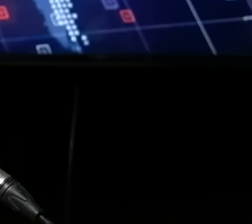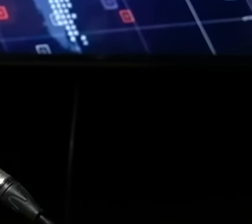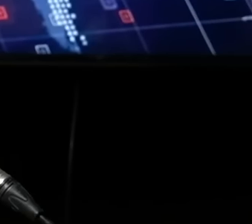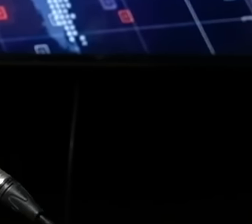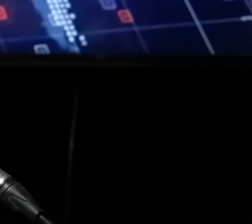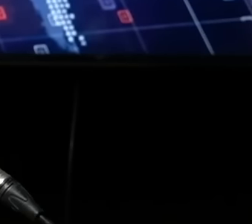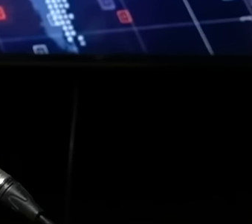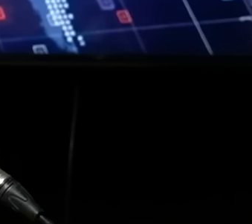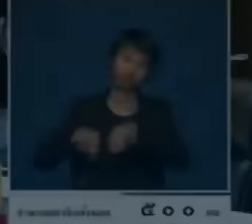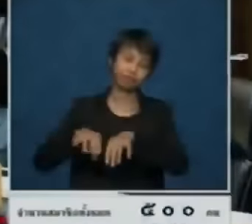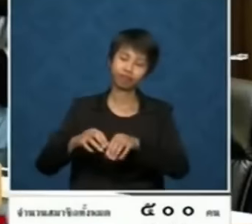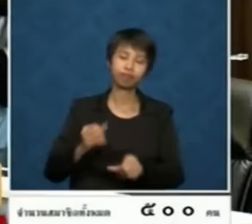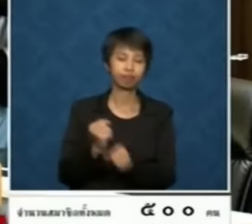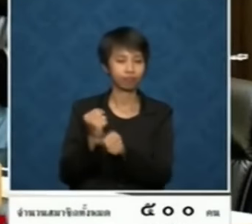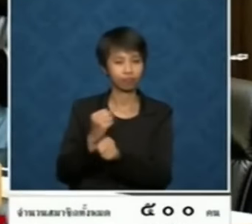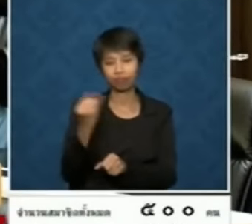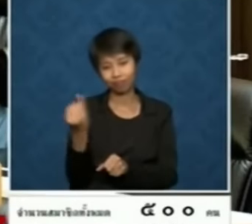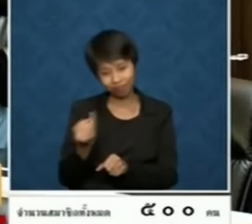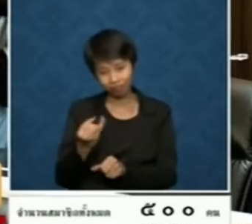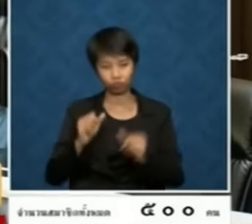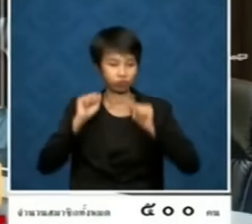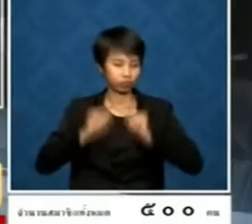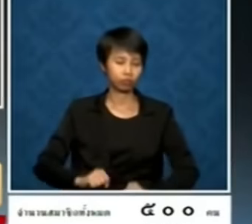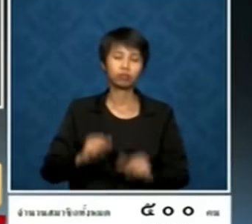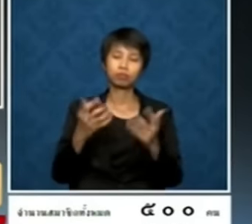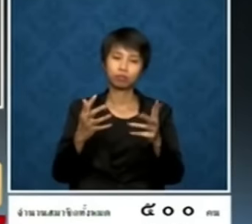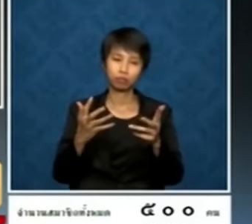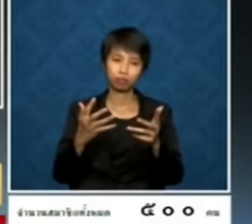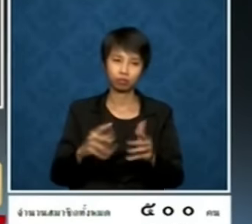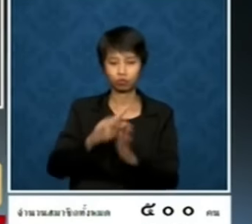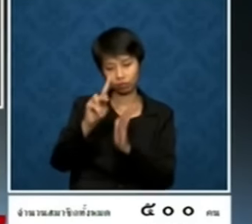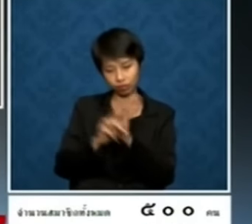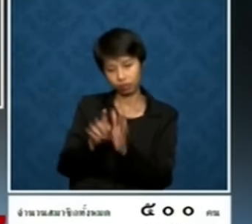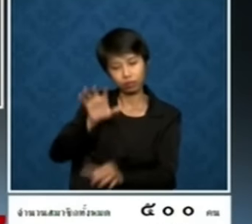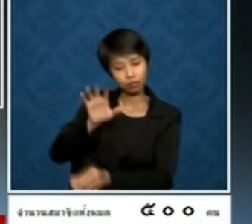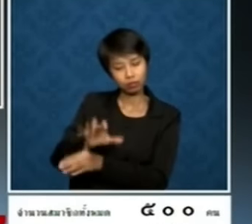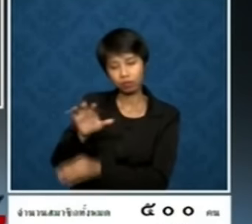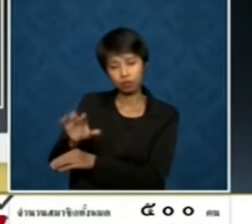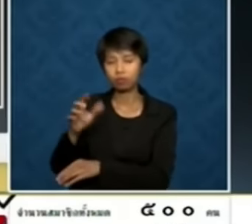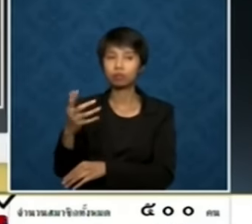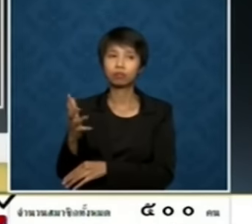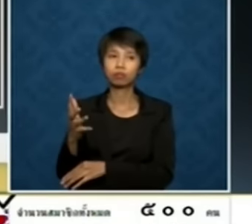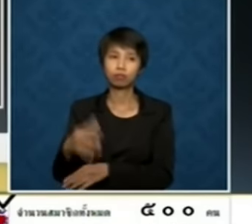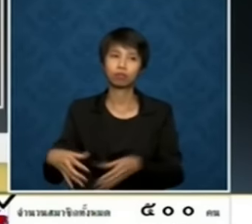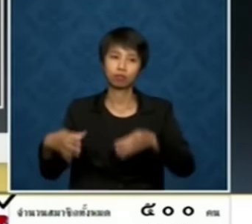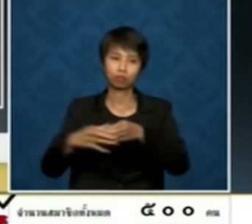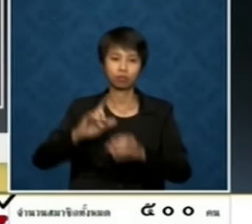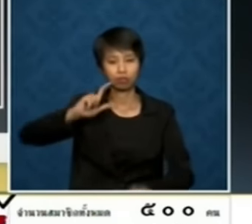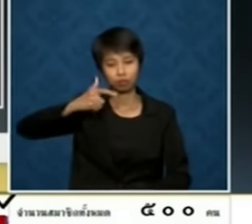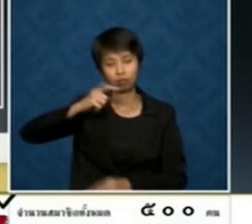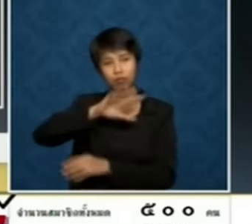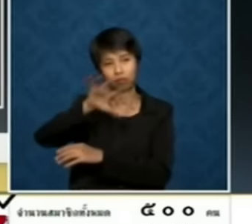รังสิมันโรมสสบัญชีรายชื่อพรรคก้าไกลอภิปรายทั่วไปรัฐบาลโดยไม่มีการลงมติตามรัฐธรรมนูญ